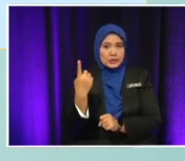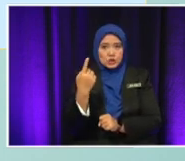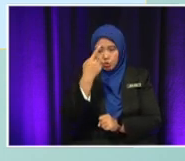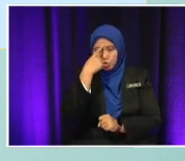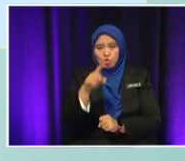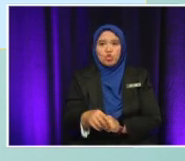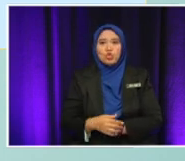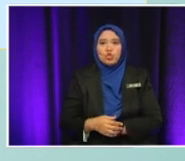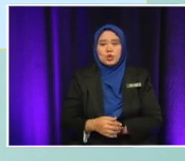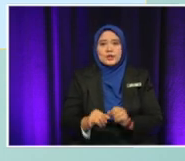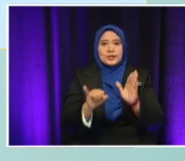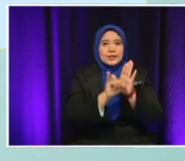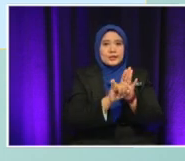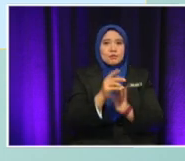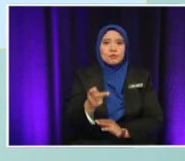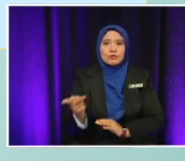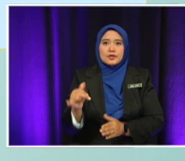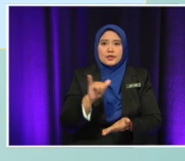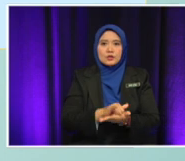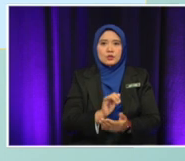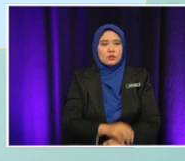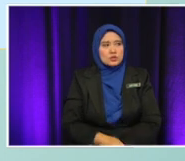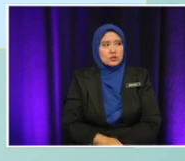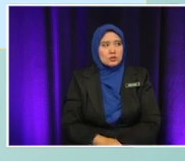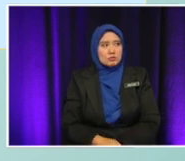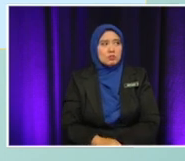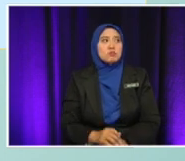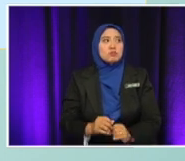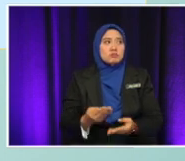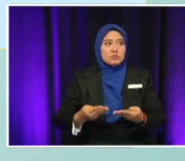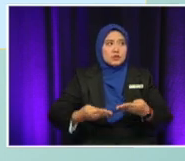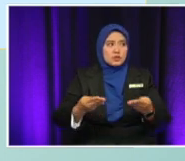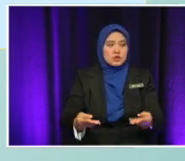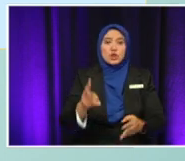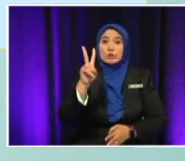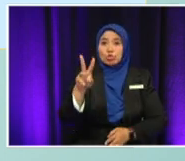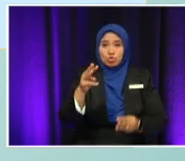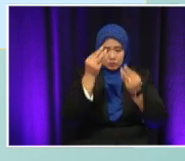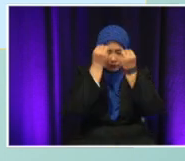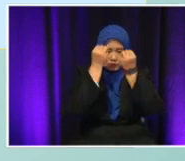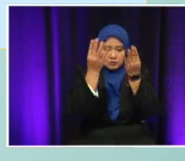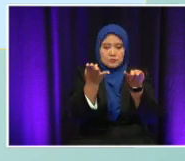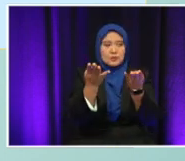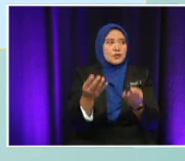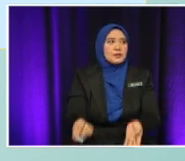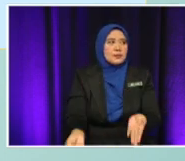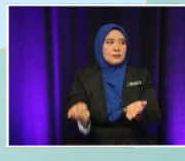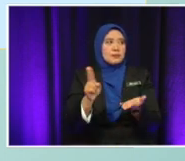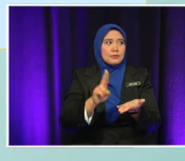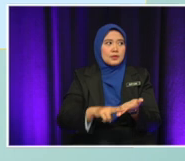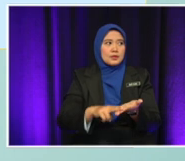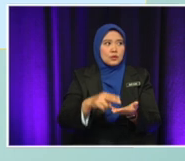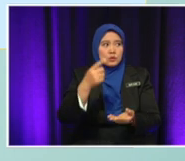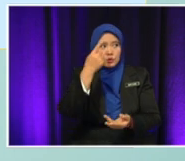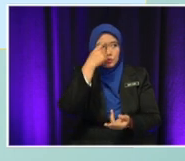Kemudian soal dan di berikan dua maklumat tambahan yang sesuai untuk dimasukkan dalam label pembungkusan produk tersebut